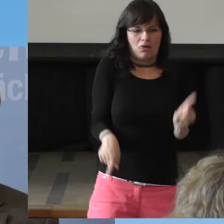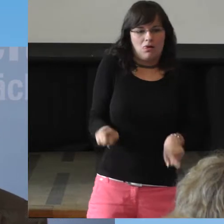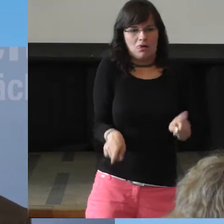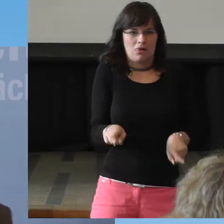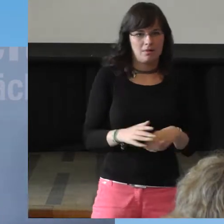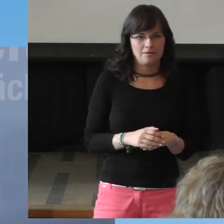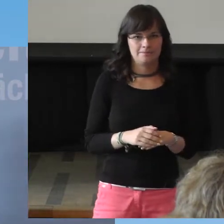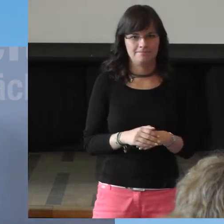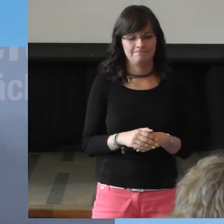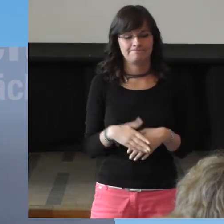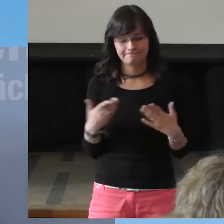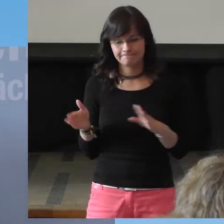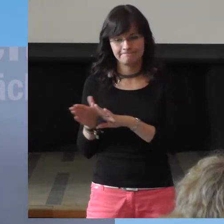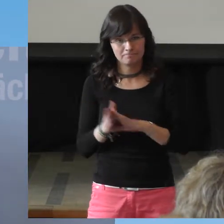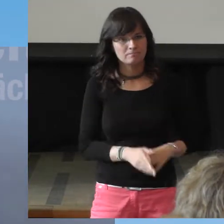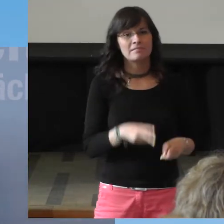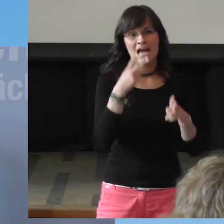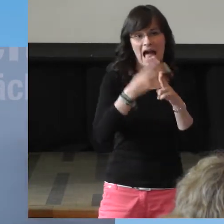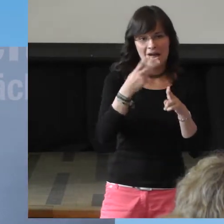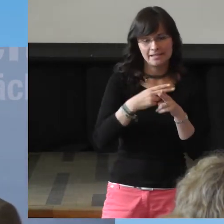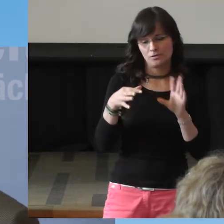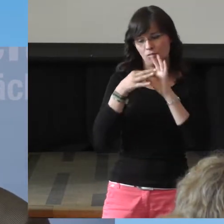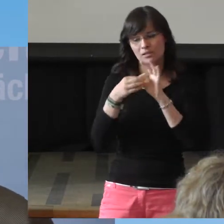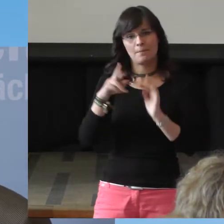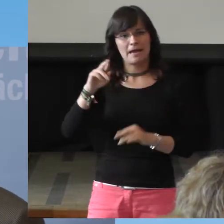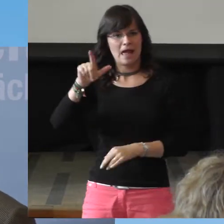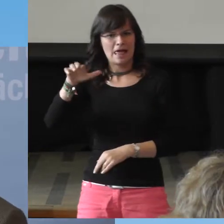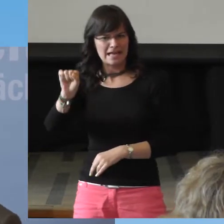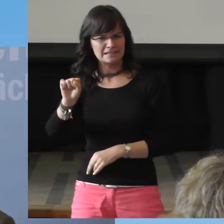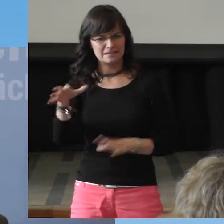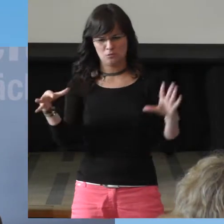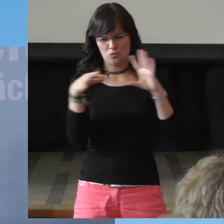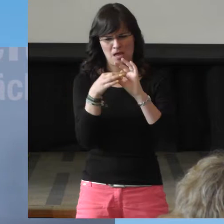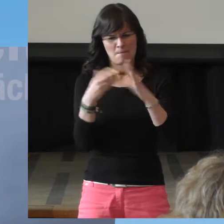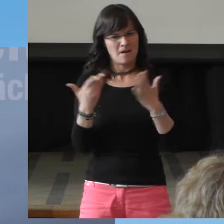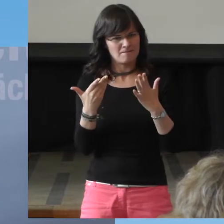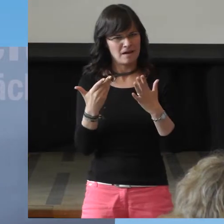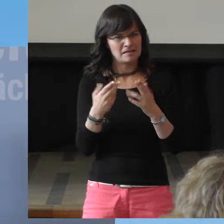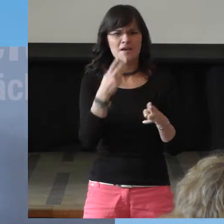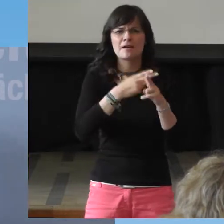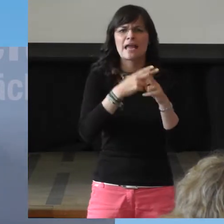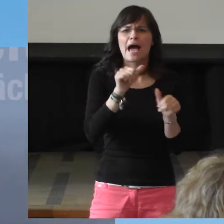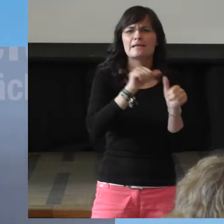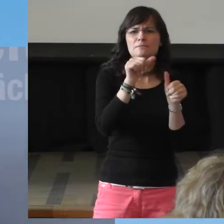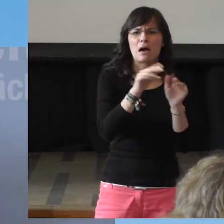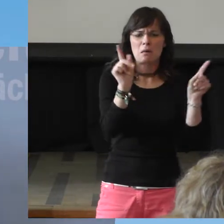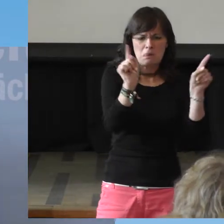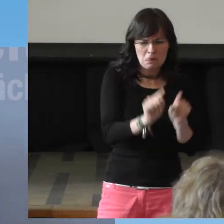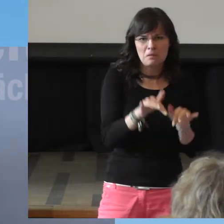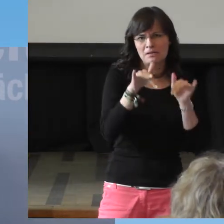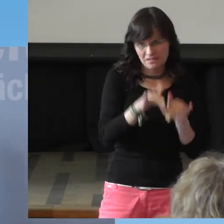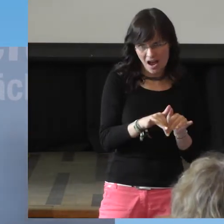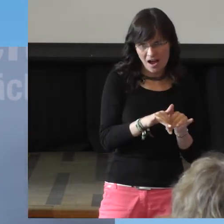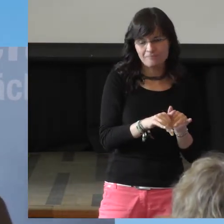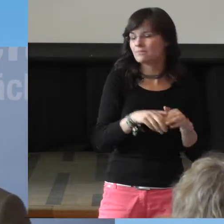Eisen und RLS, das ist ein ganz wichtiges Kapitel. RLS und Eisenmangel, was bedeutet das? Es kommt zu einer Zunahme der RLS-Symptome bei